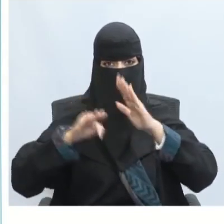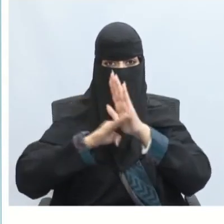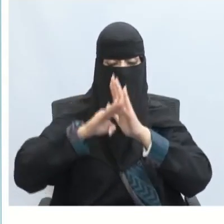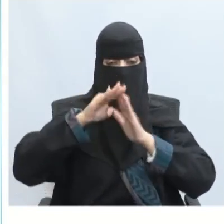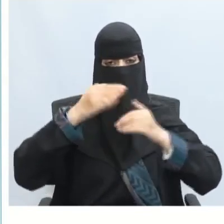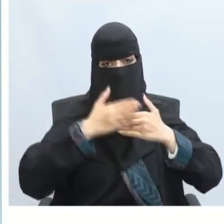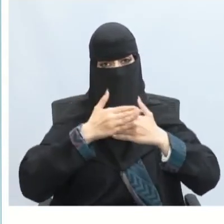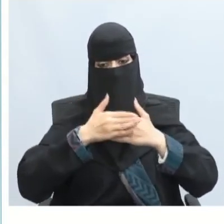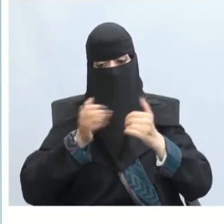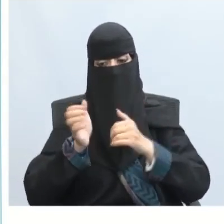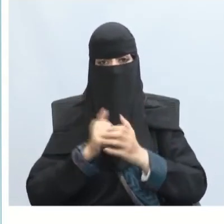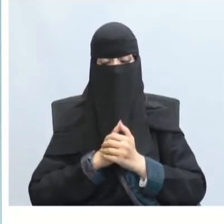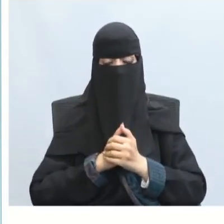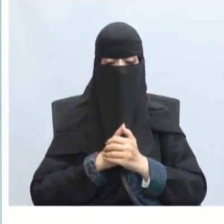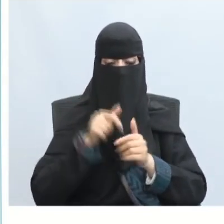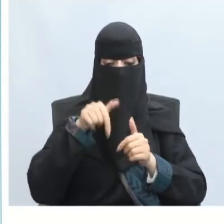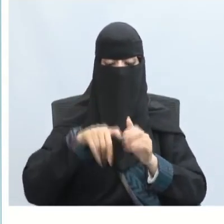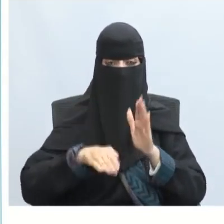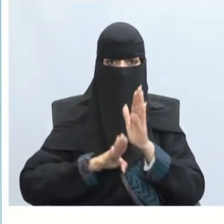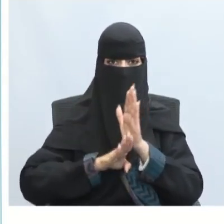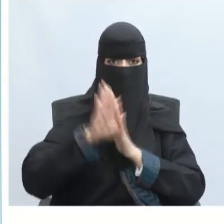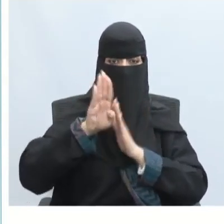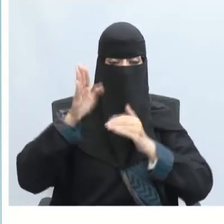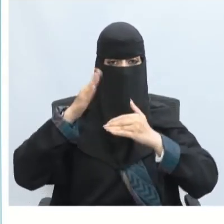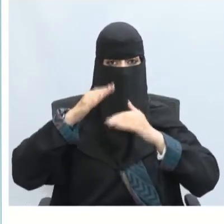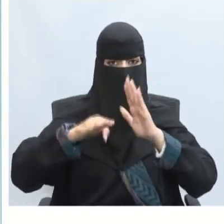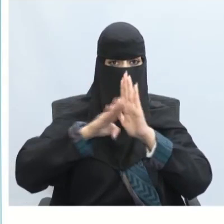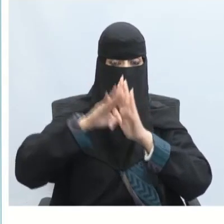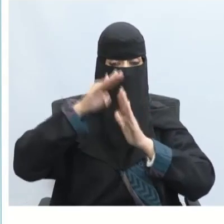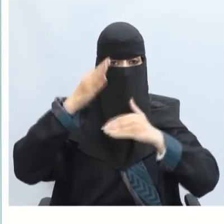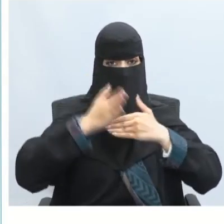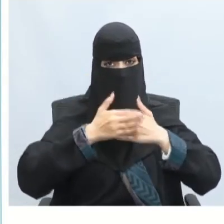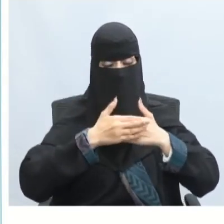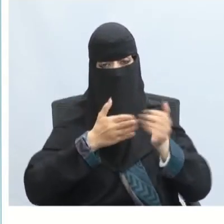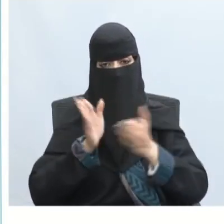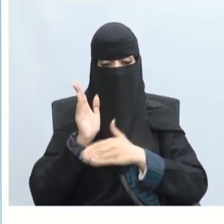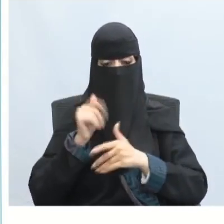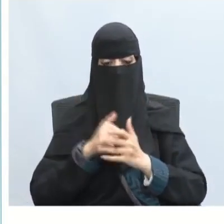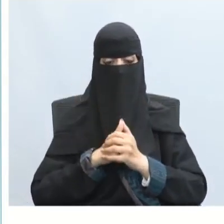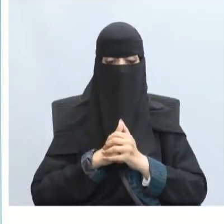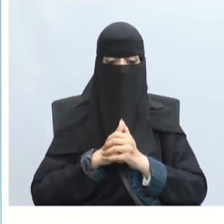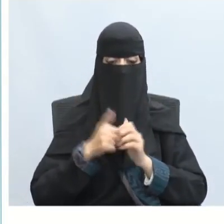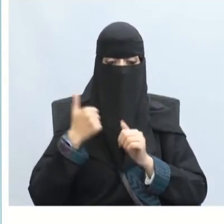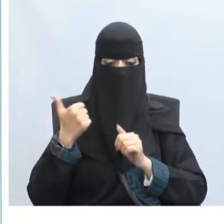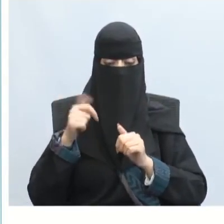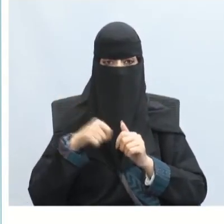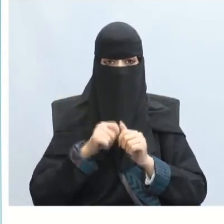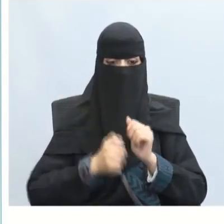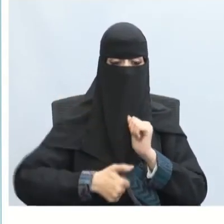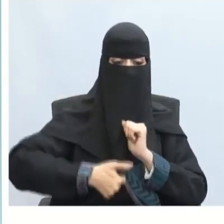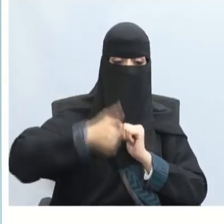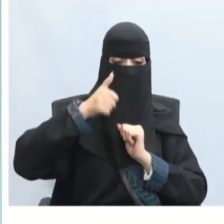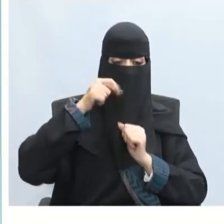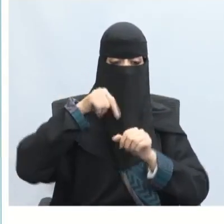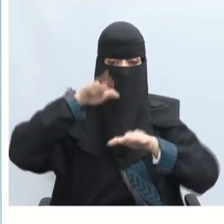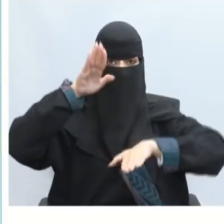الخدمه تقدم مستويات الخدمه هذهه من نتائج التزام الانظمه